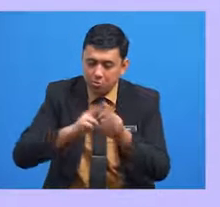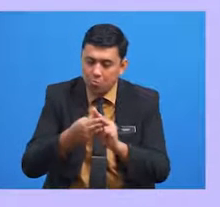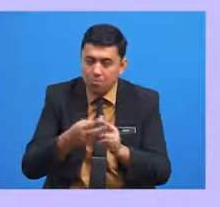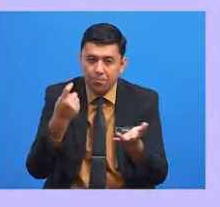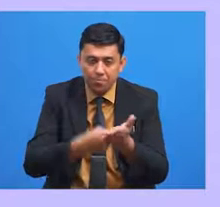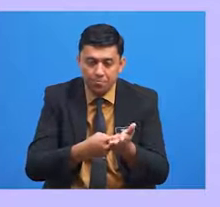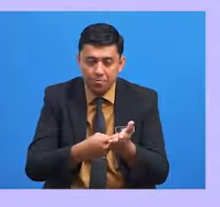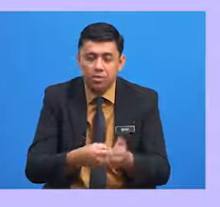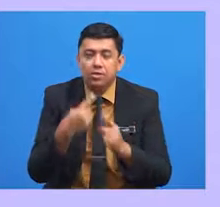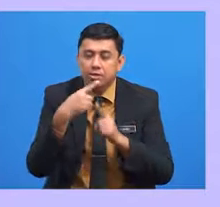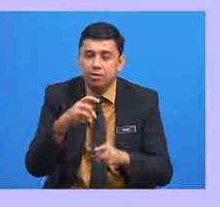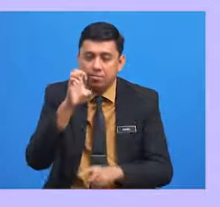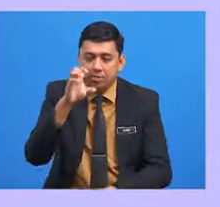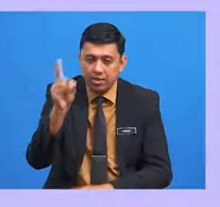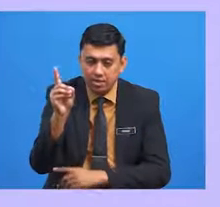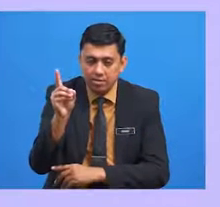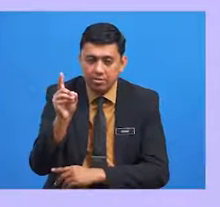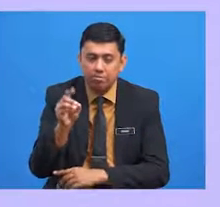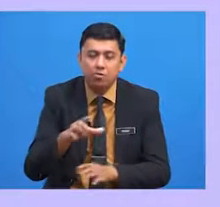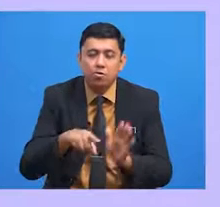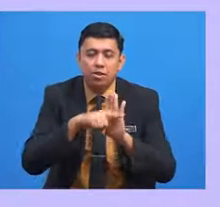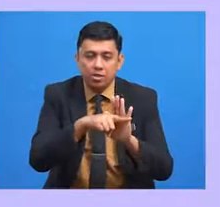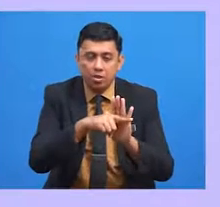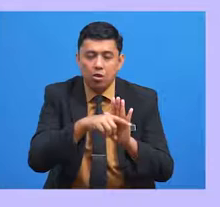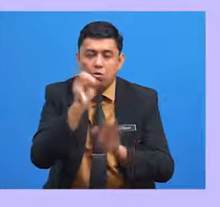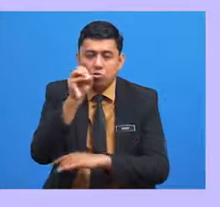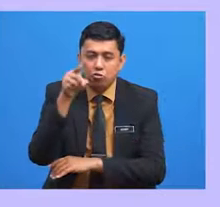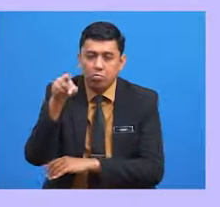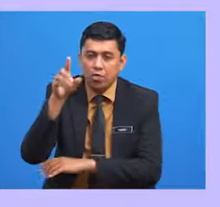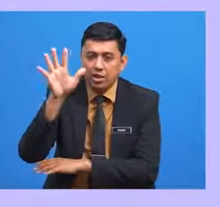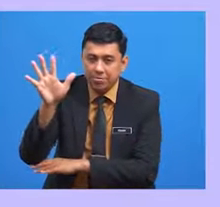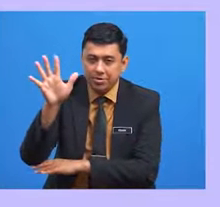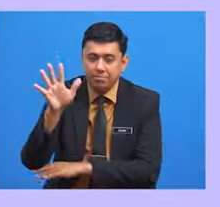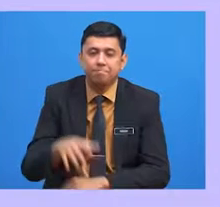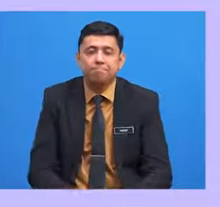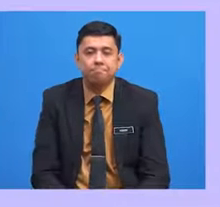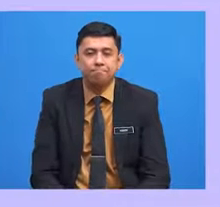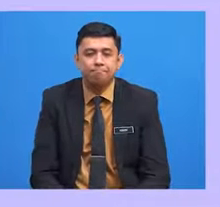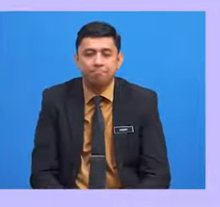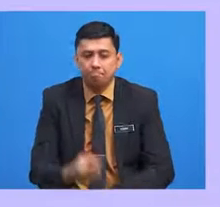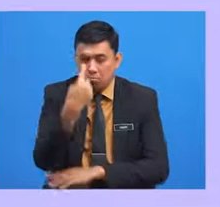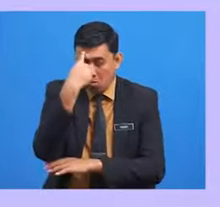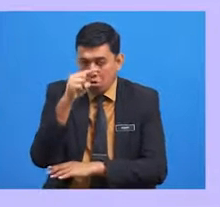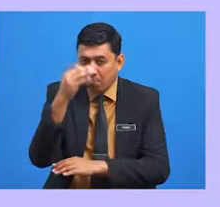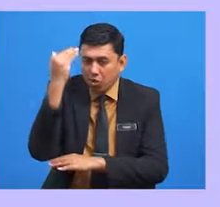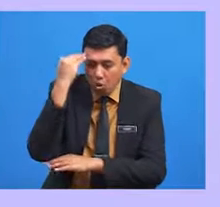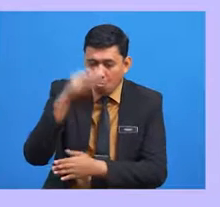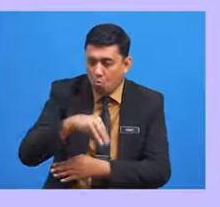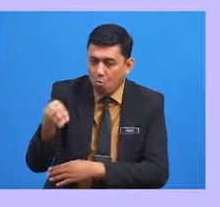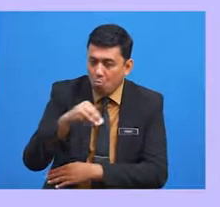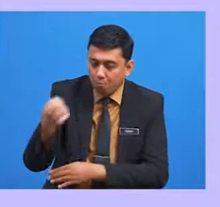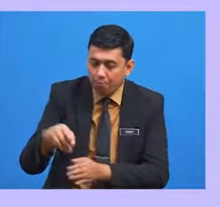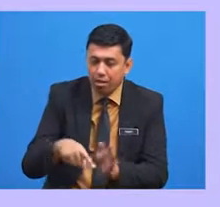mendapat jawapan ED sama dengan negatif 0.5. Untuk pengetahuan murid-murid,